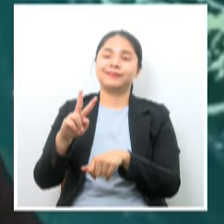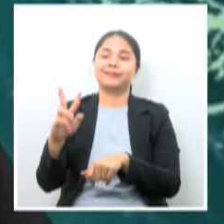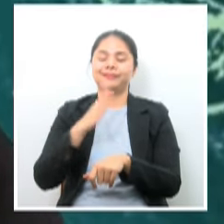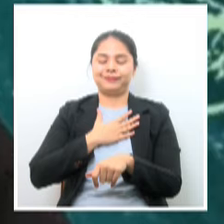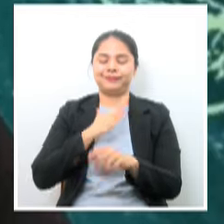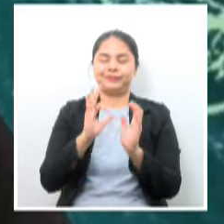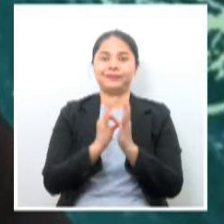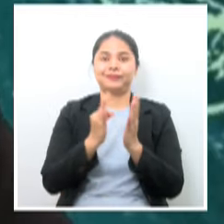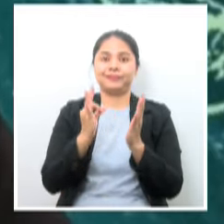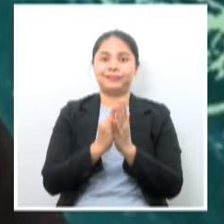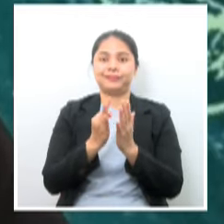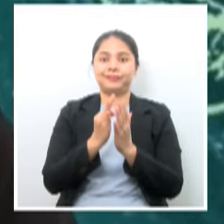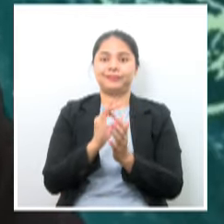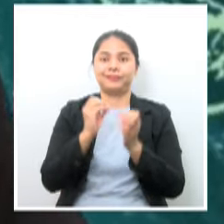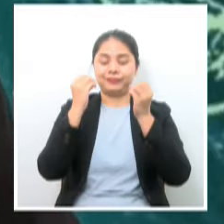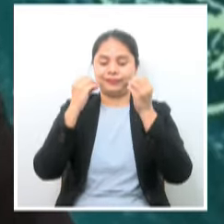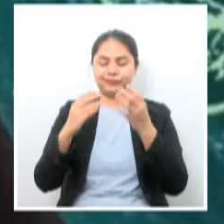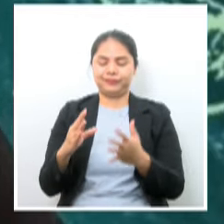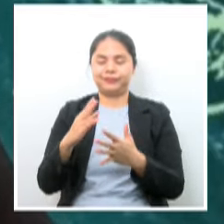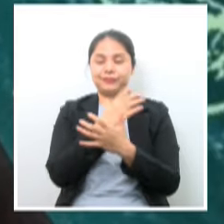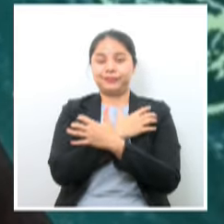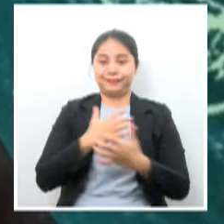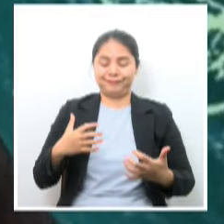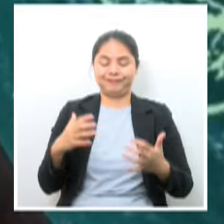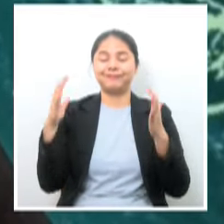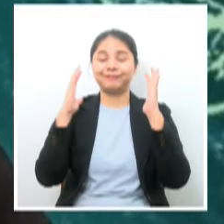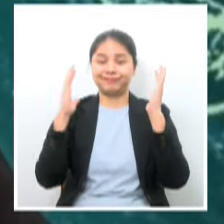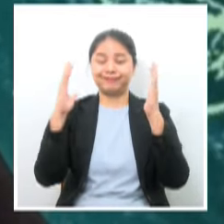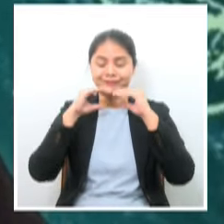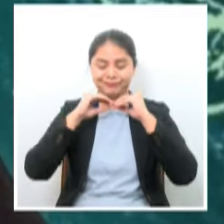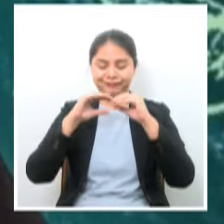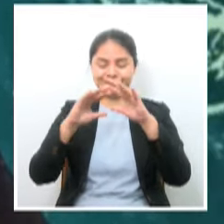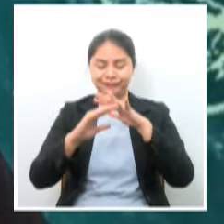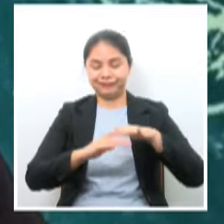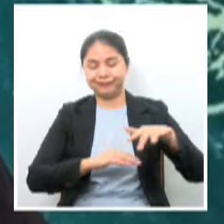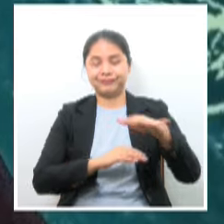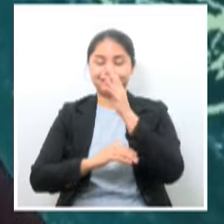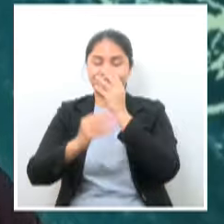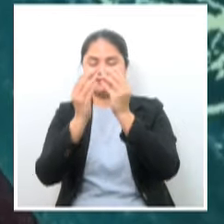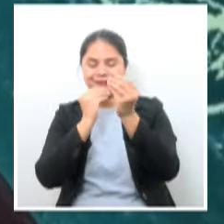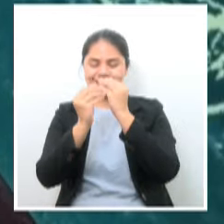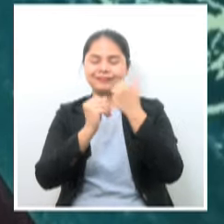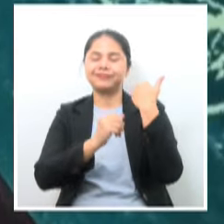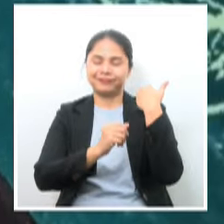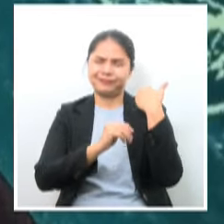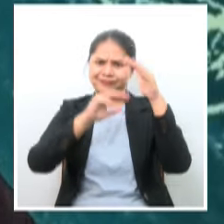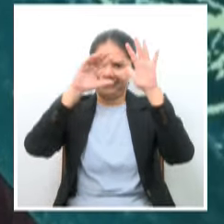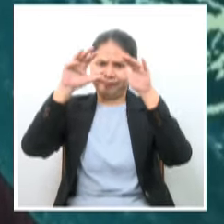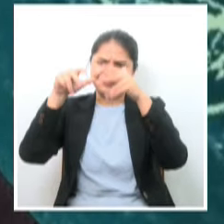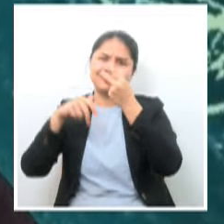ก็อยากจะสื่อสารไปกับถึงพี่น้องเพื่อนครูนะครับและบุคลากรทางการศึกษานะครับก็ให้มาติดต